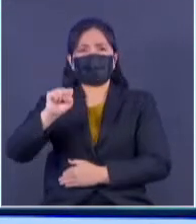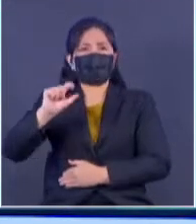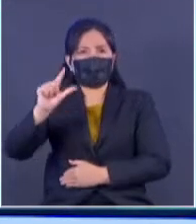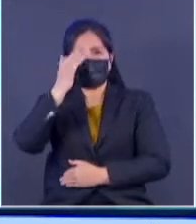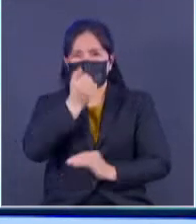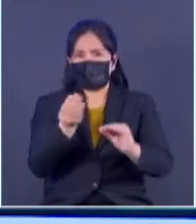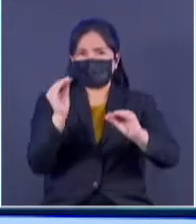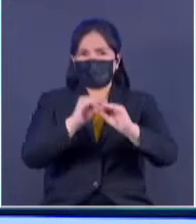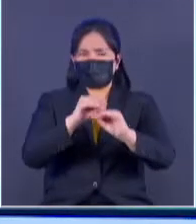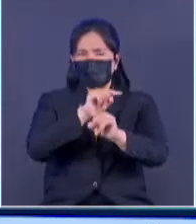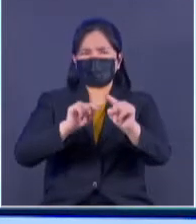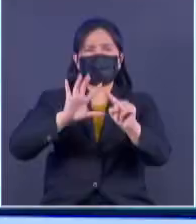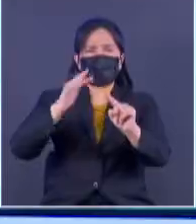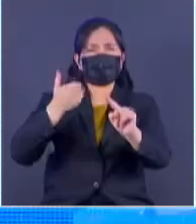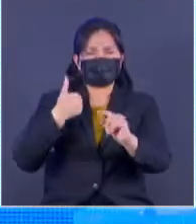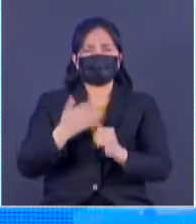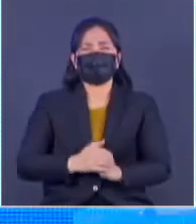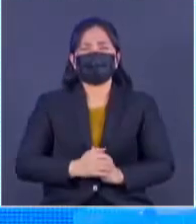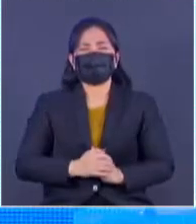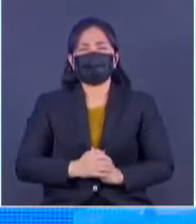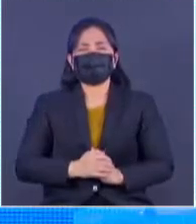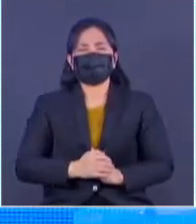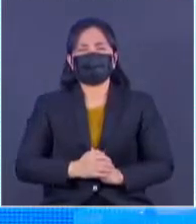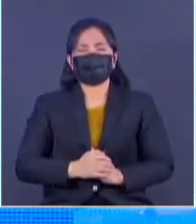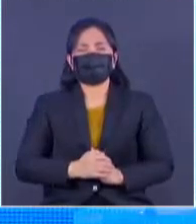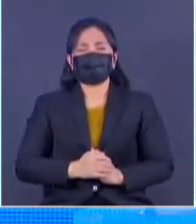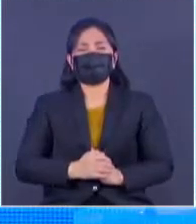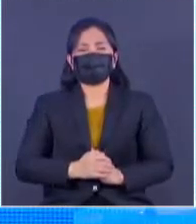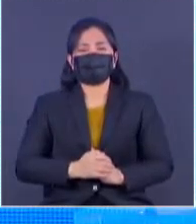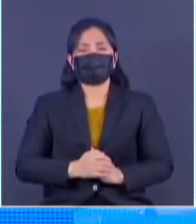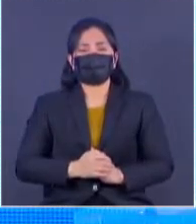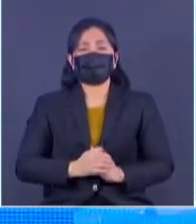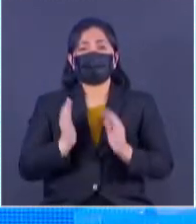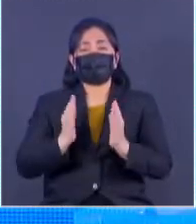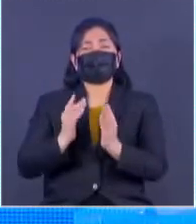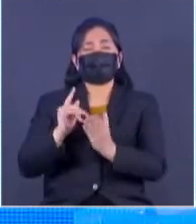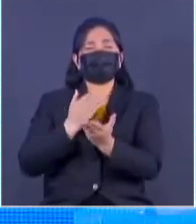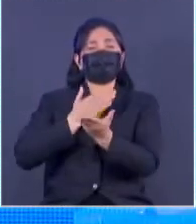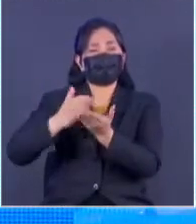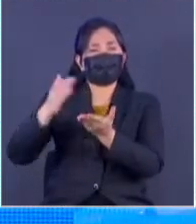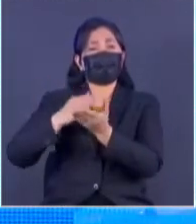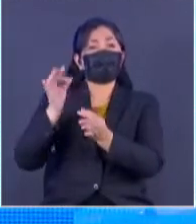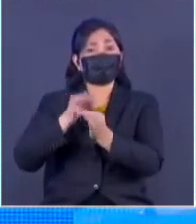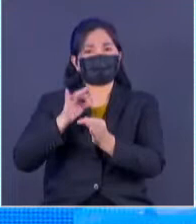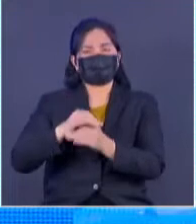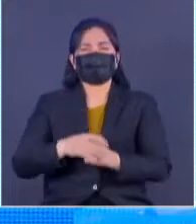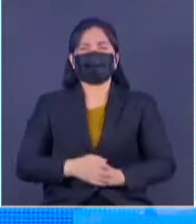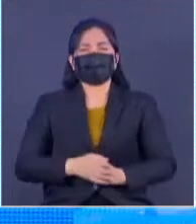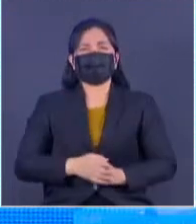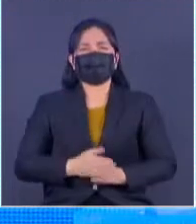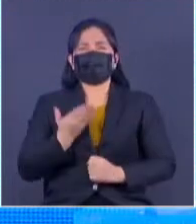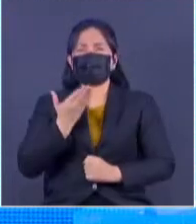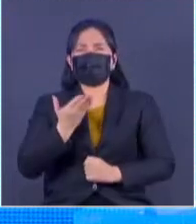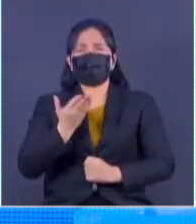ที่แล้วมาเกือบ 5% นะครับส่วนลูกหนี้ครับลูกค้าที่เป็นลูกค้าเงินกู้ของทกสเนี่ยมาขอผ่อนผัน